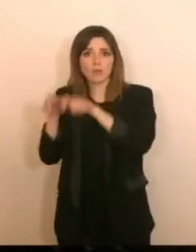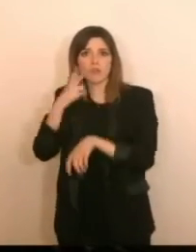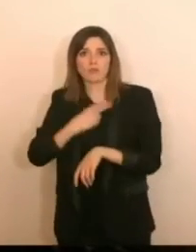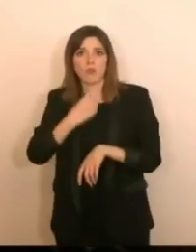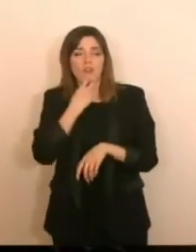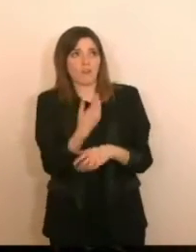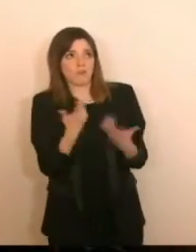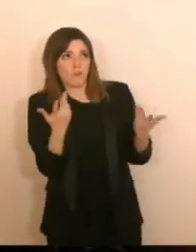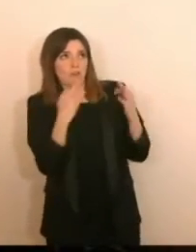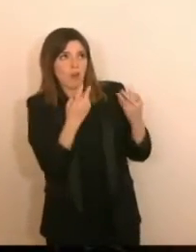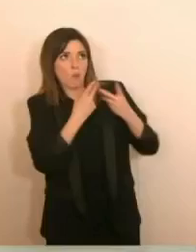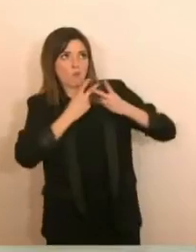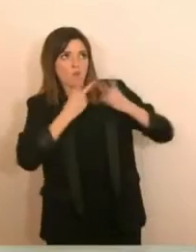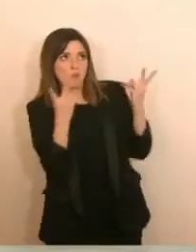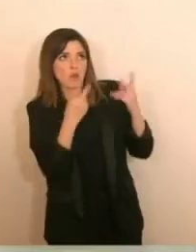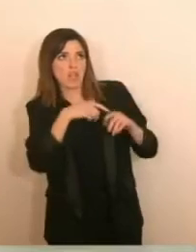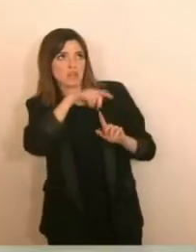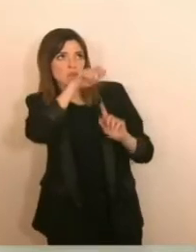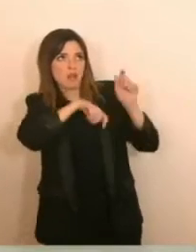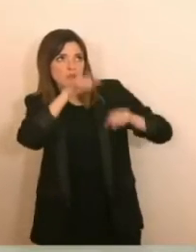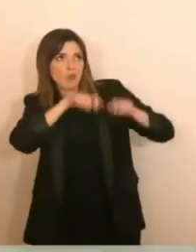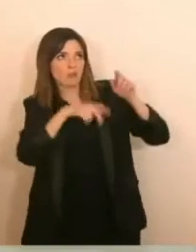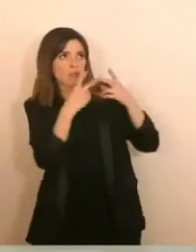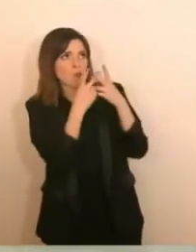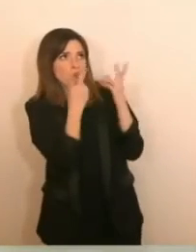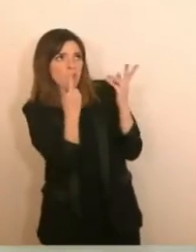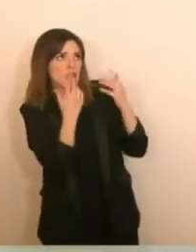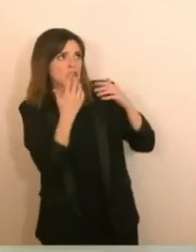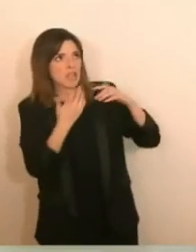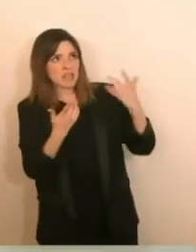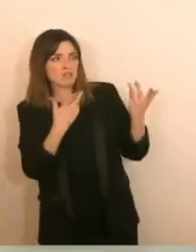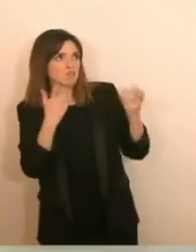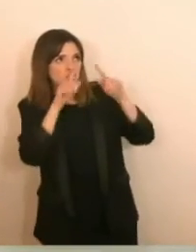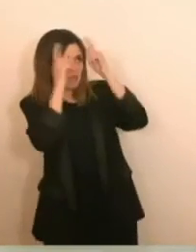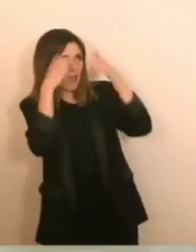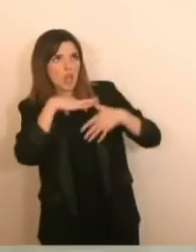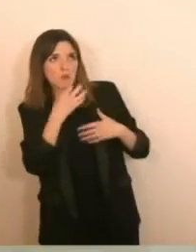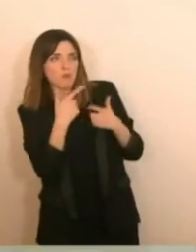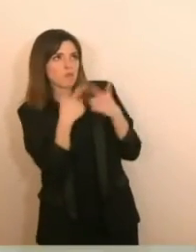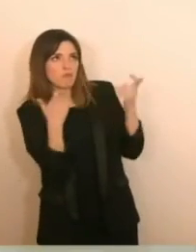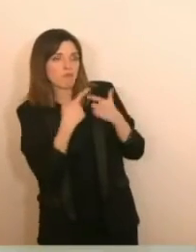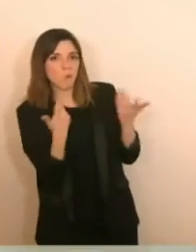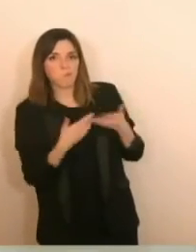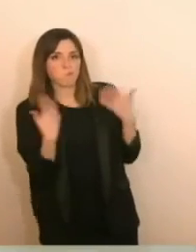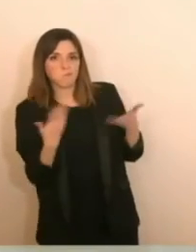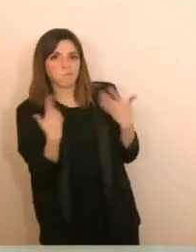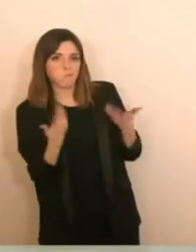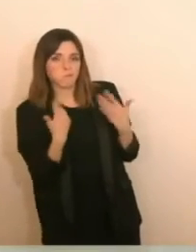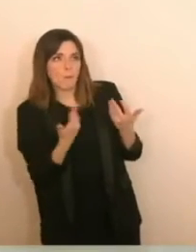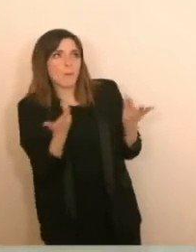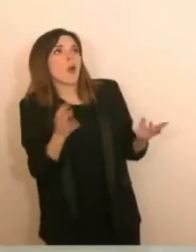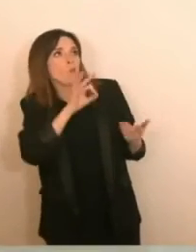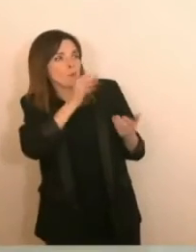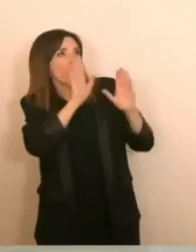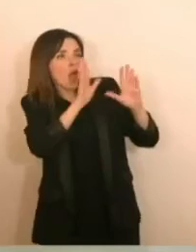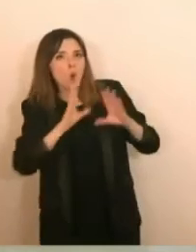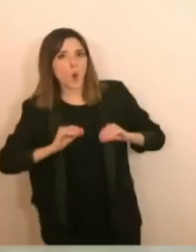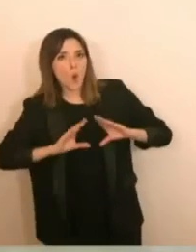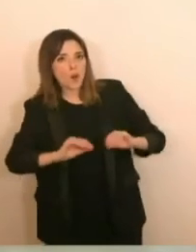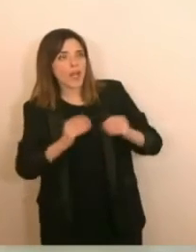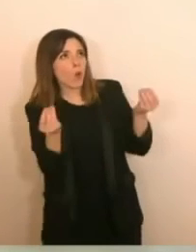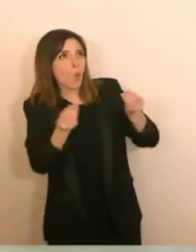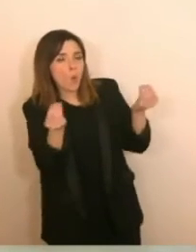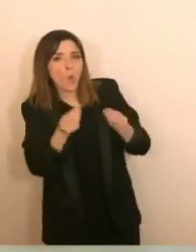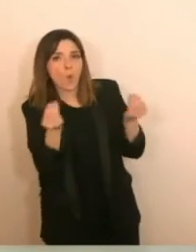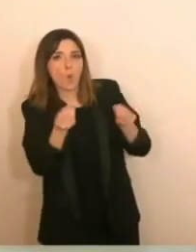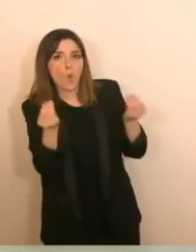ne croient plus en la politique donc ils attendent pas seulement de l'ecoute ils attendent de l' écoute et des actes derrière dire ce qu'on fait et faire ce qu'on dit